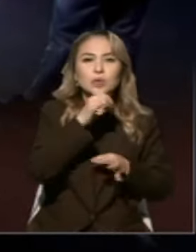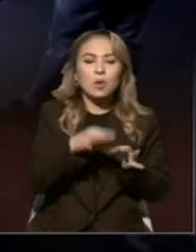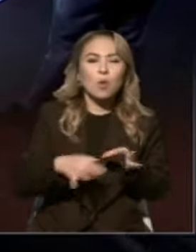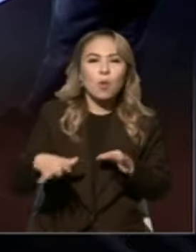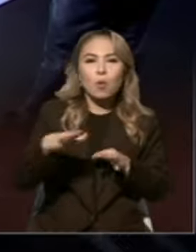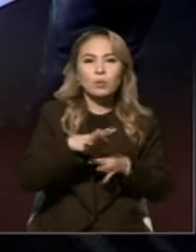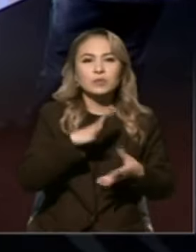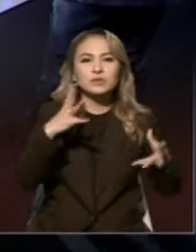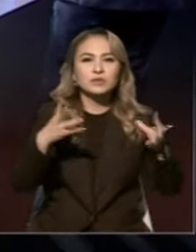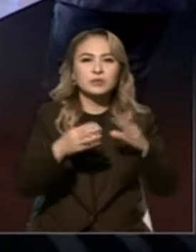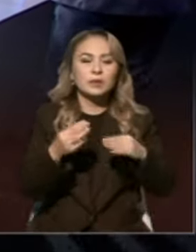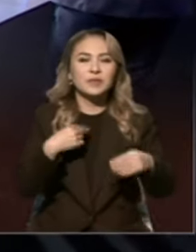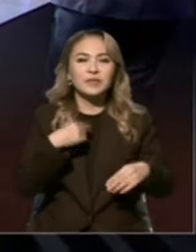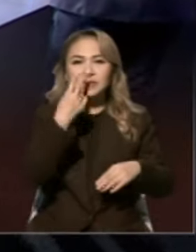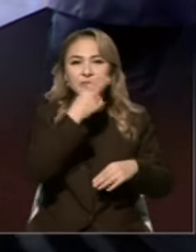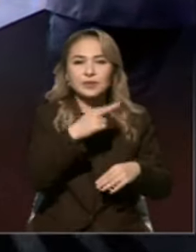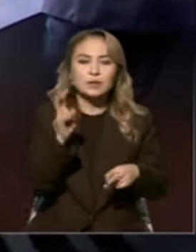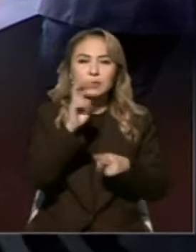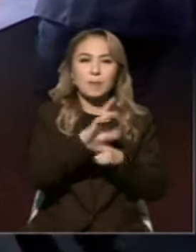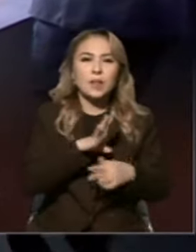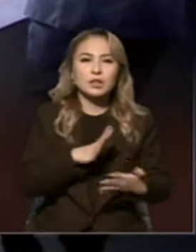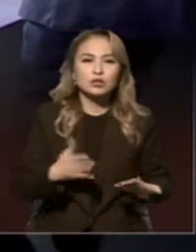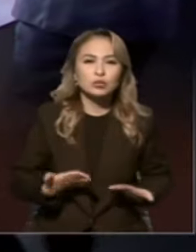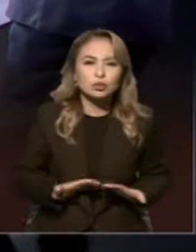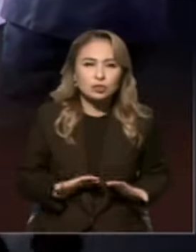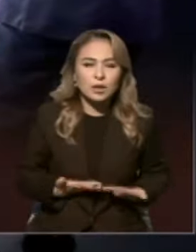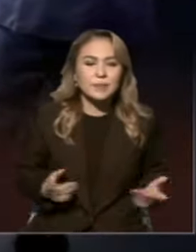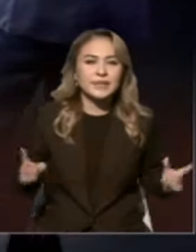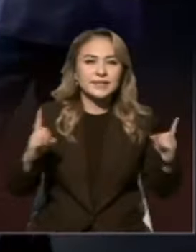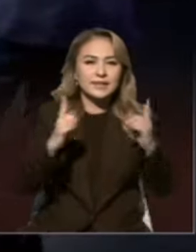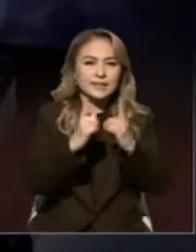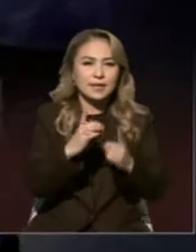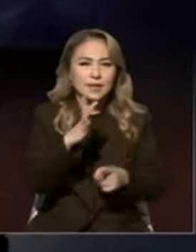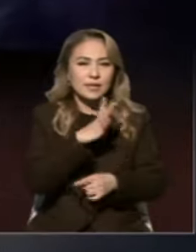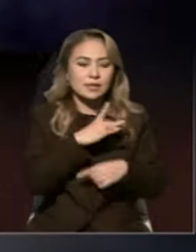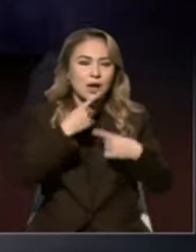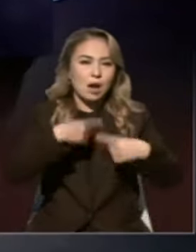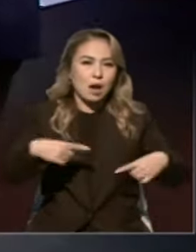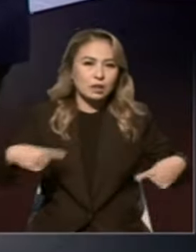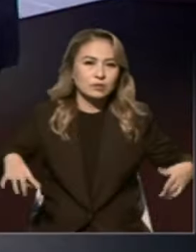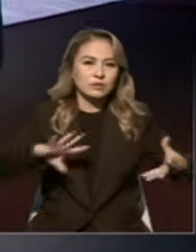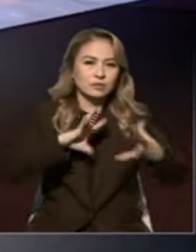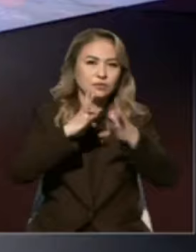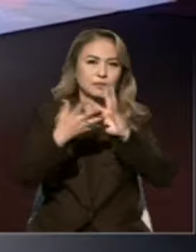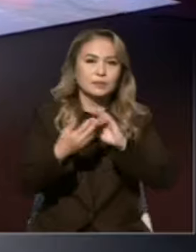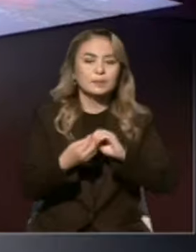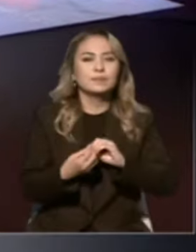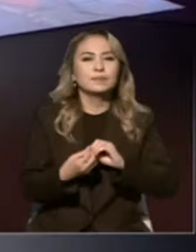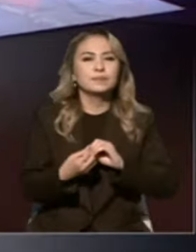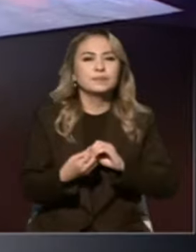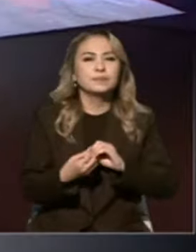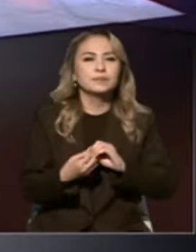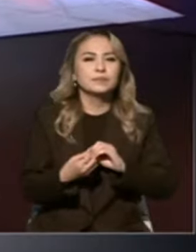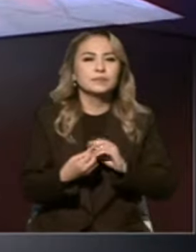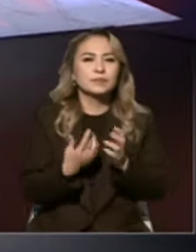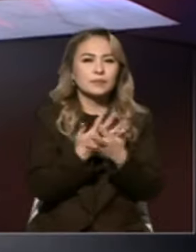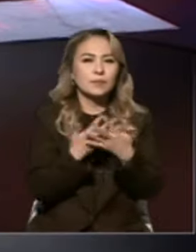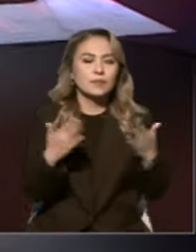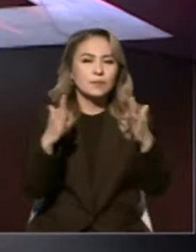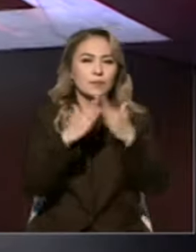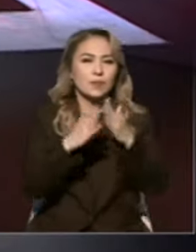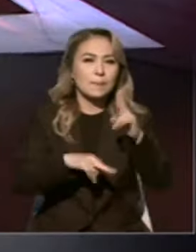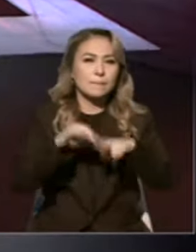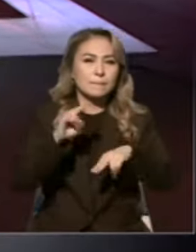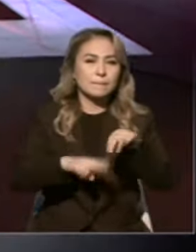Ақмола облысында болып қайттым, арнайы сол тұрғындармен кездескен кезде, сол кезде түрлі үйлердің жағдайын көрдік. Әрине ол жердегі түрлі үйлердің